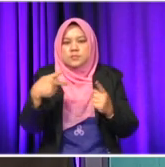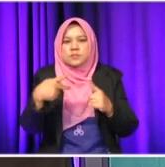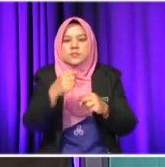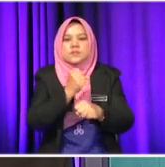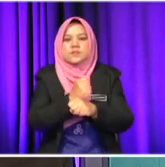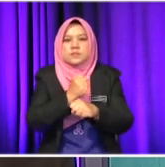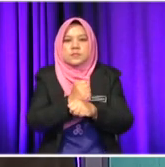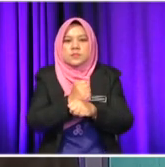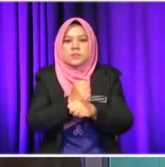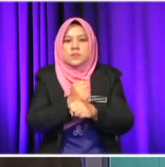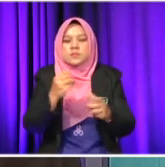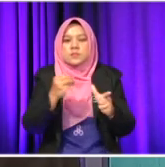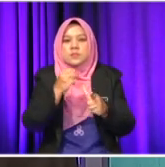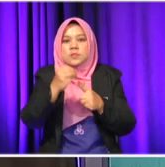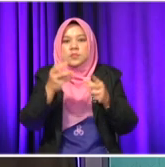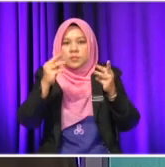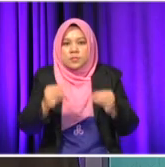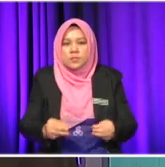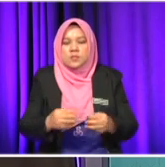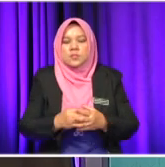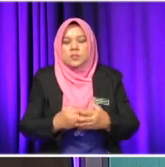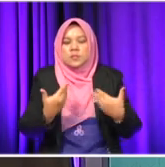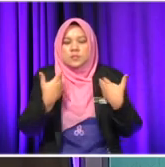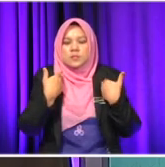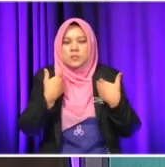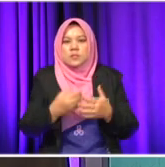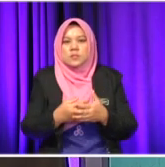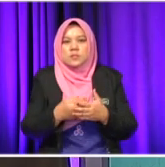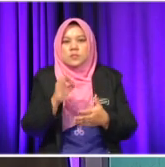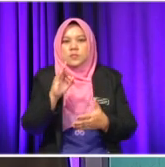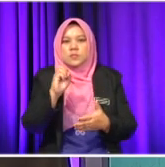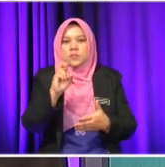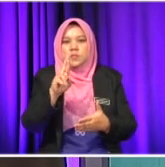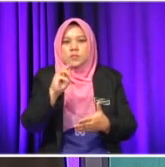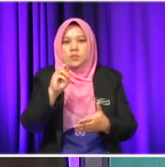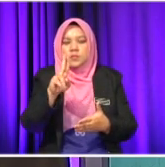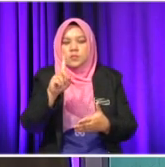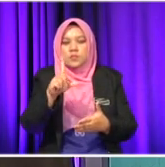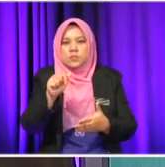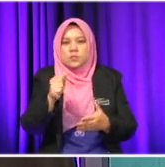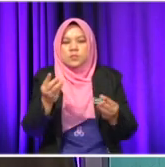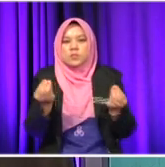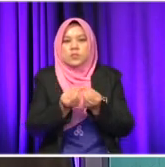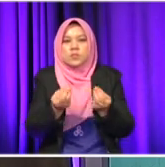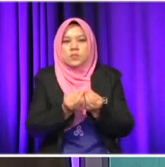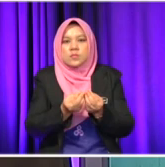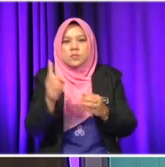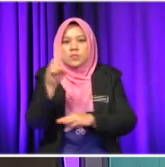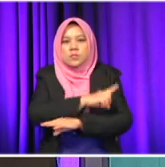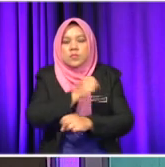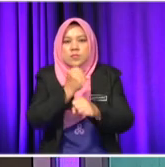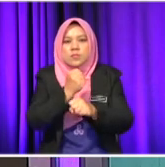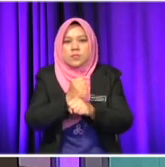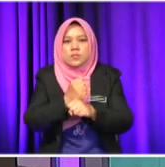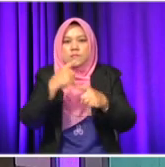ataupun manusia Oke kita ada dia punya family dia yaitu bilangan hari bekerja di daratan dengan